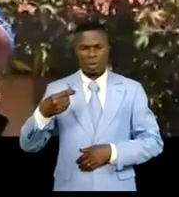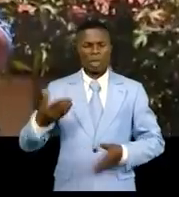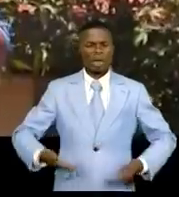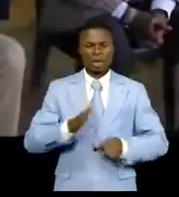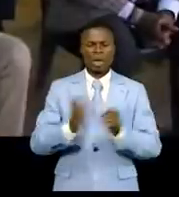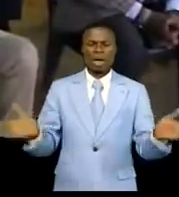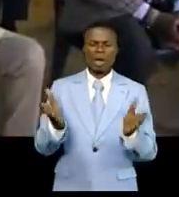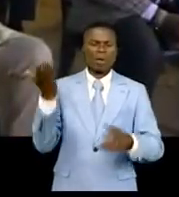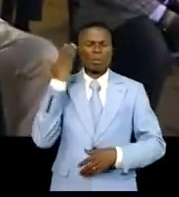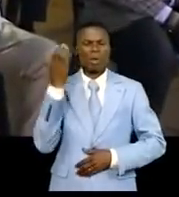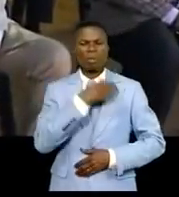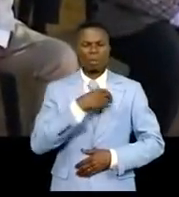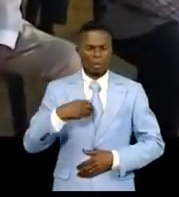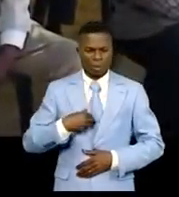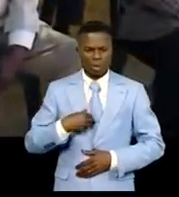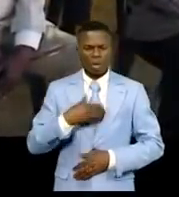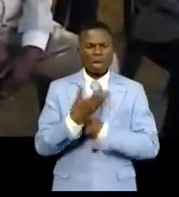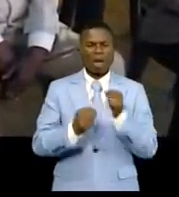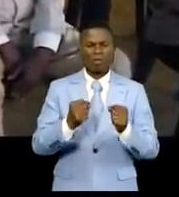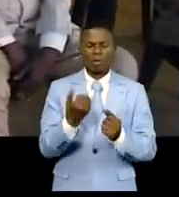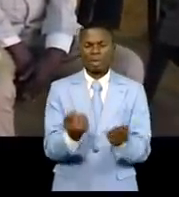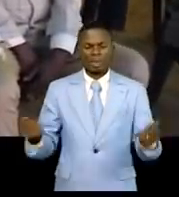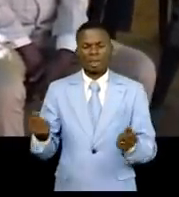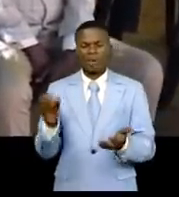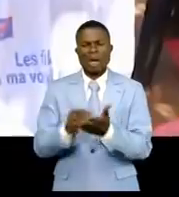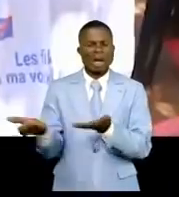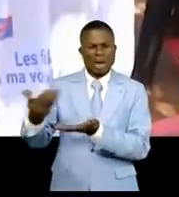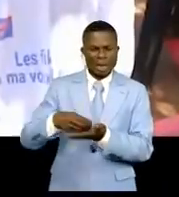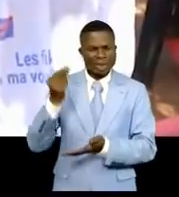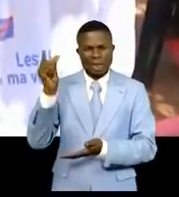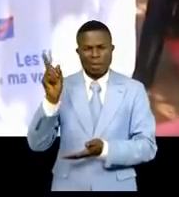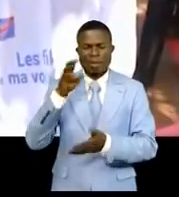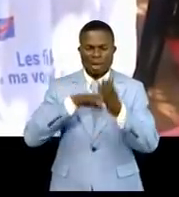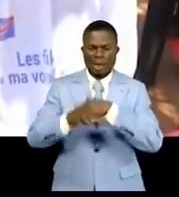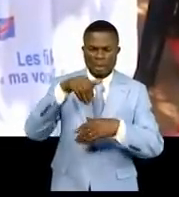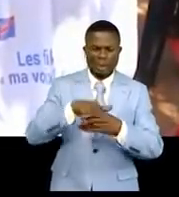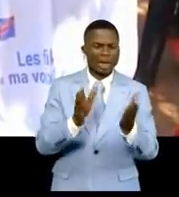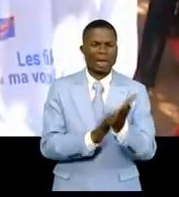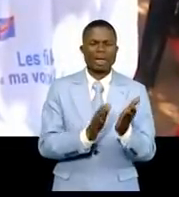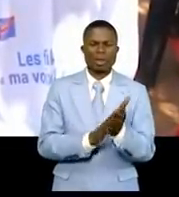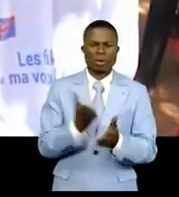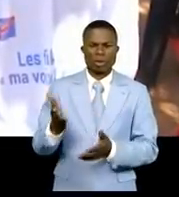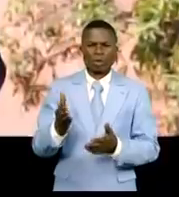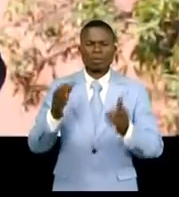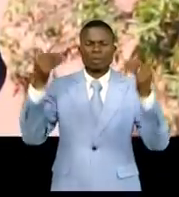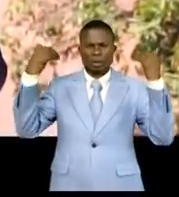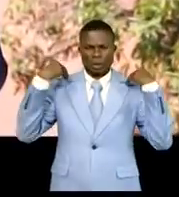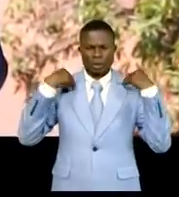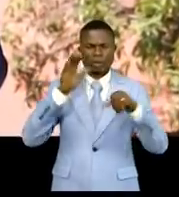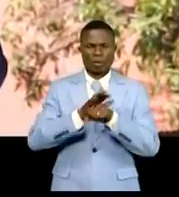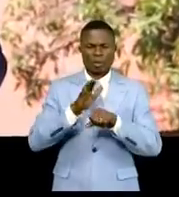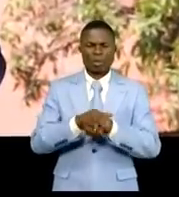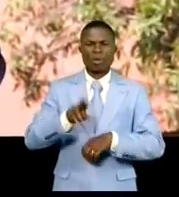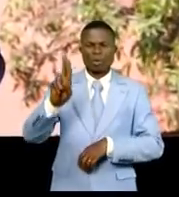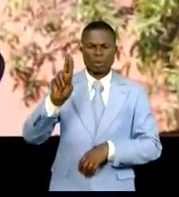encouragent les parents à faire en sorte que ces enfants détectés et réinsérés n'y retournent plus. Le chef des bureaux UNICEF